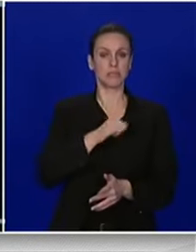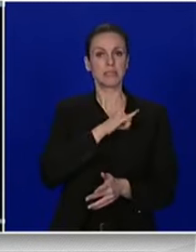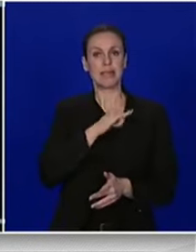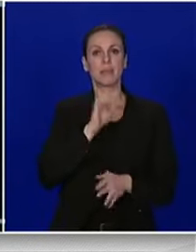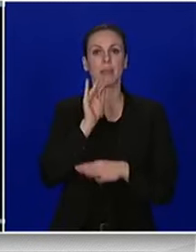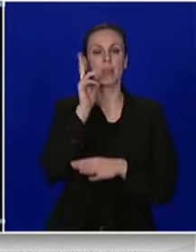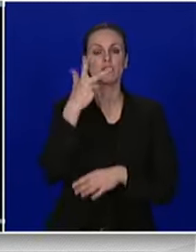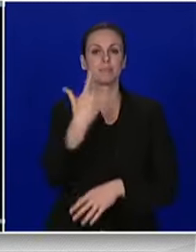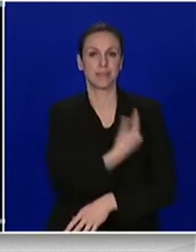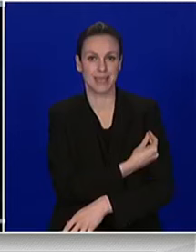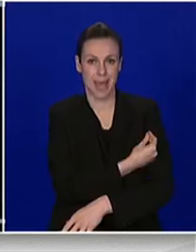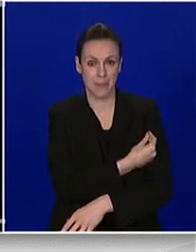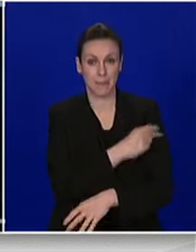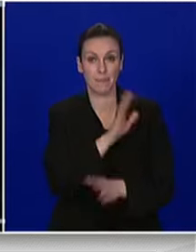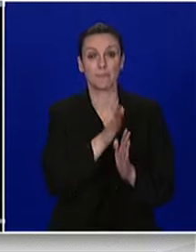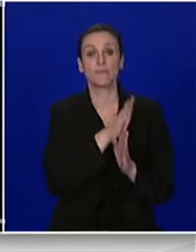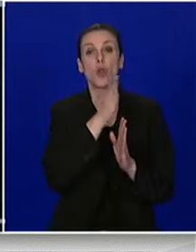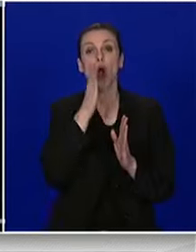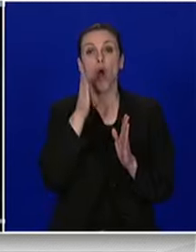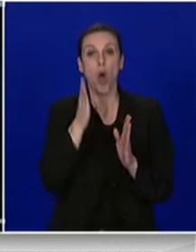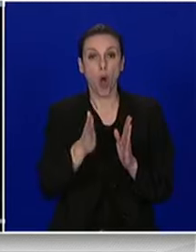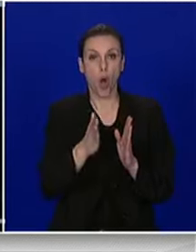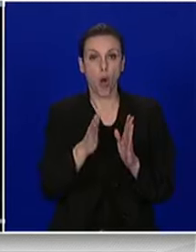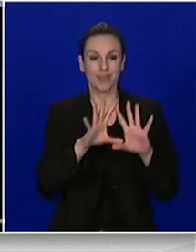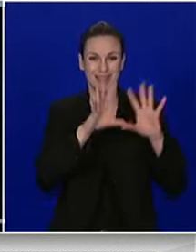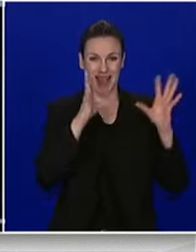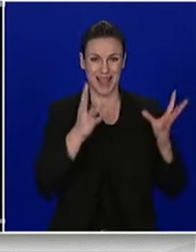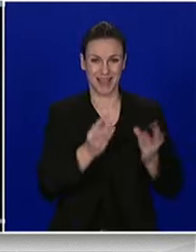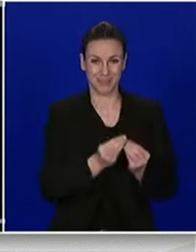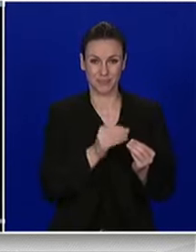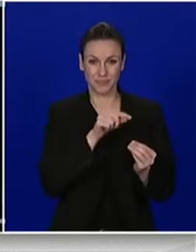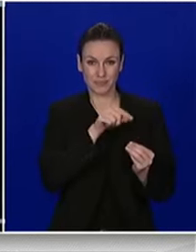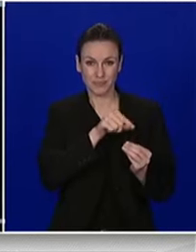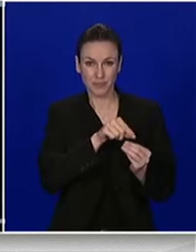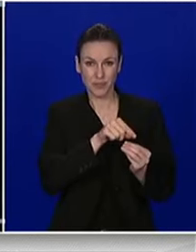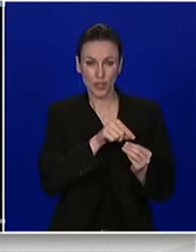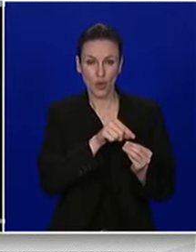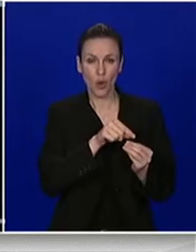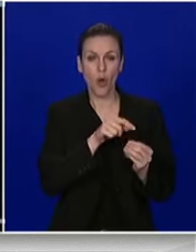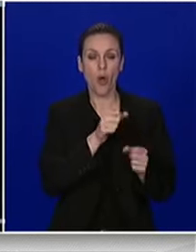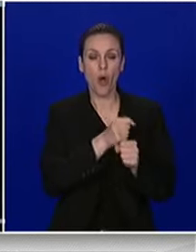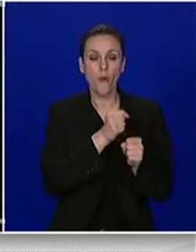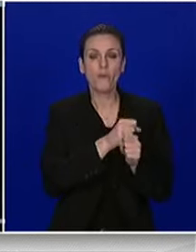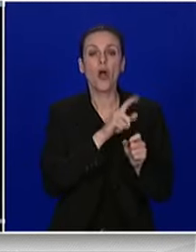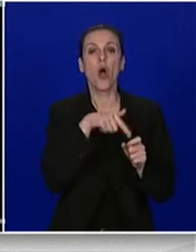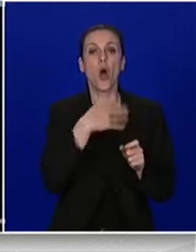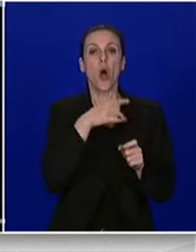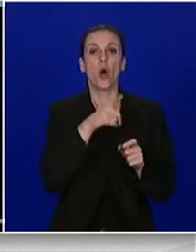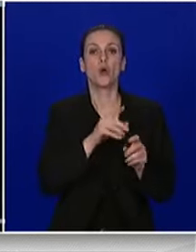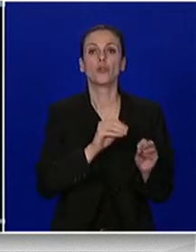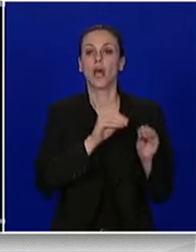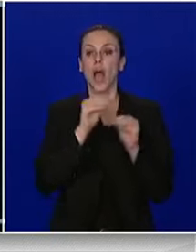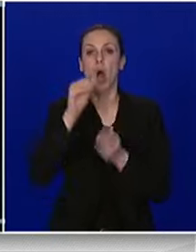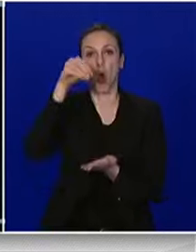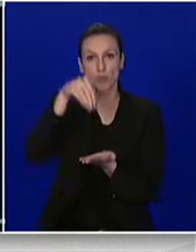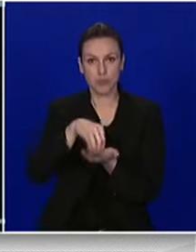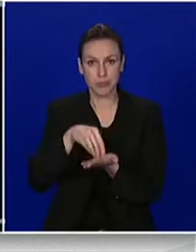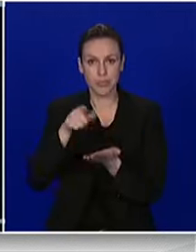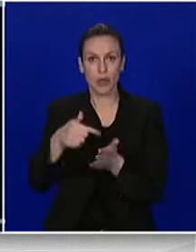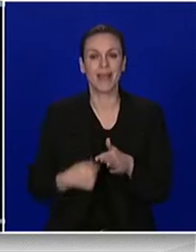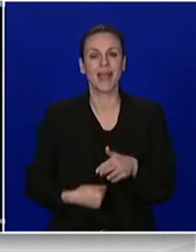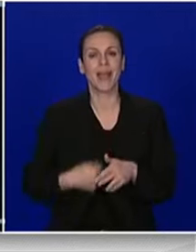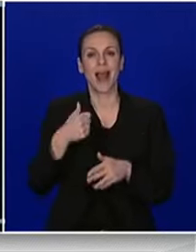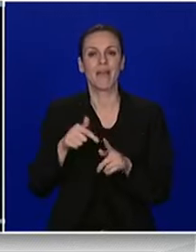cijepljenje. Zatim, iz svih tih radilišta će se izvršiti upis u